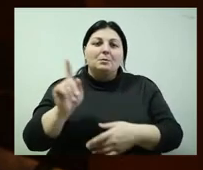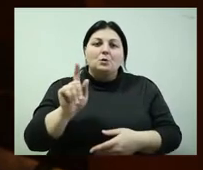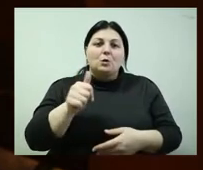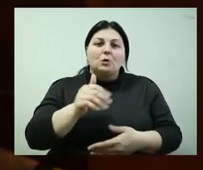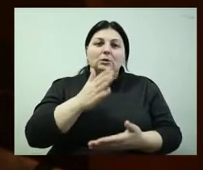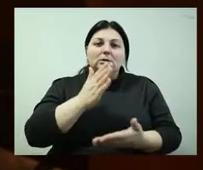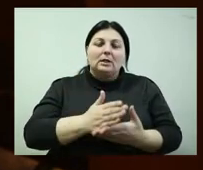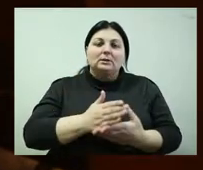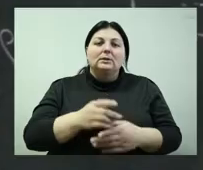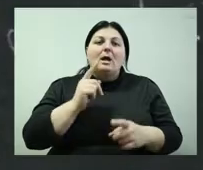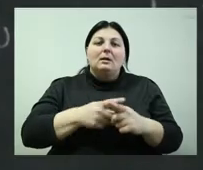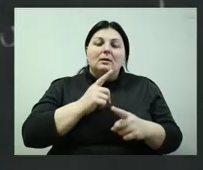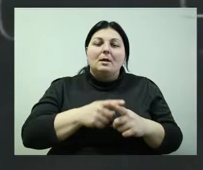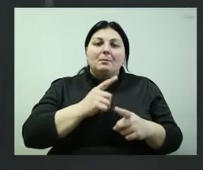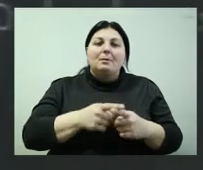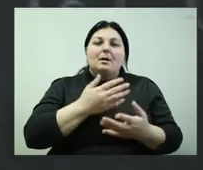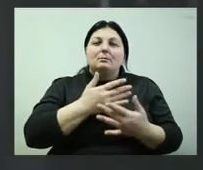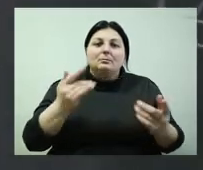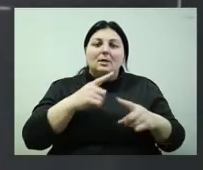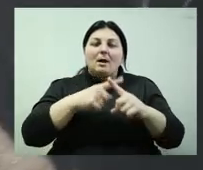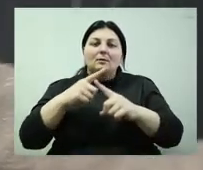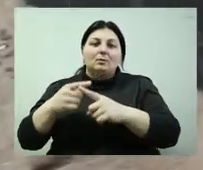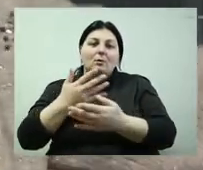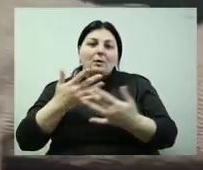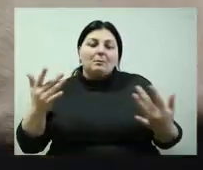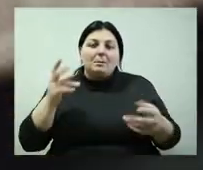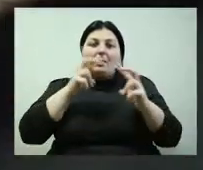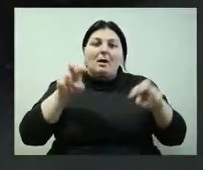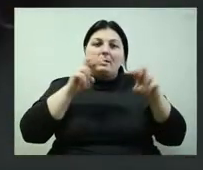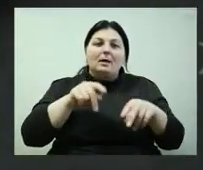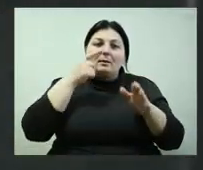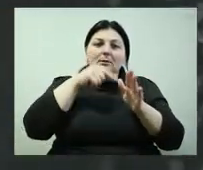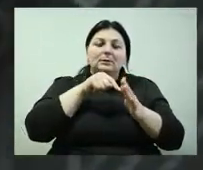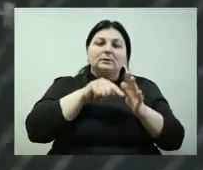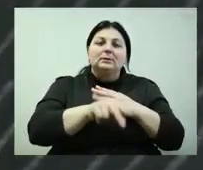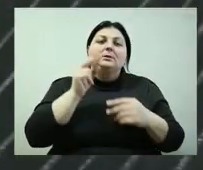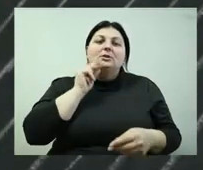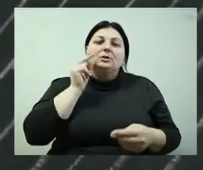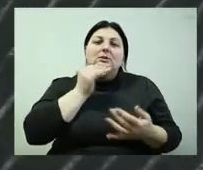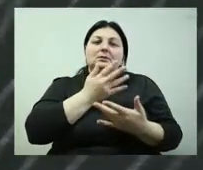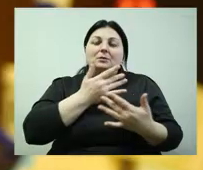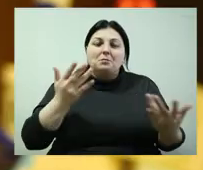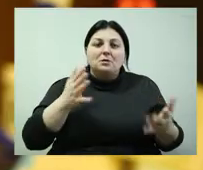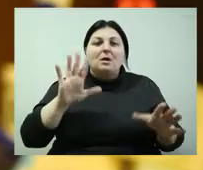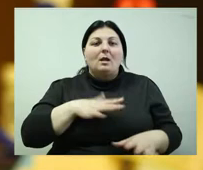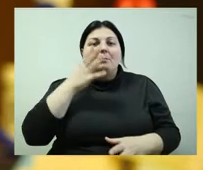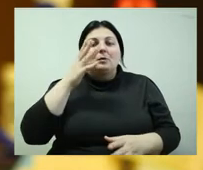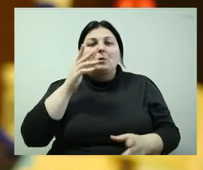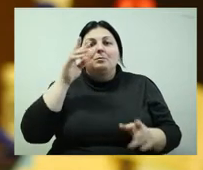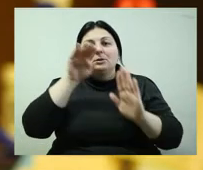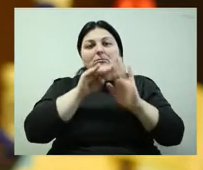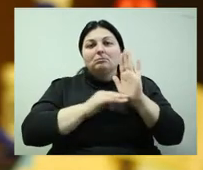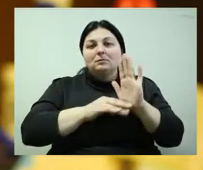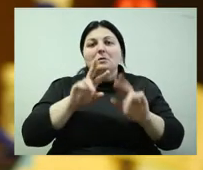მიმართულებებს, როგორიც არის ალგებრა, დიფერენციალური განტოლებები, ანალიზი, რიცხვითი მეთოდები, ალბათობის თეორია